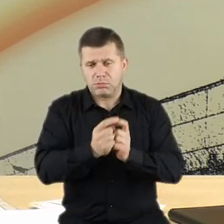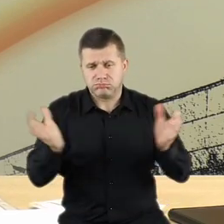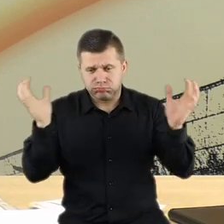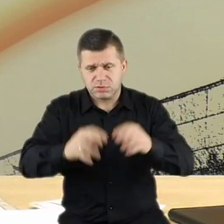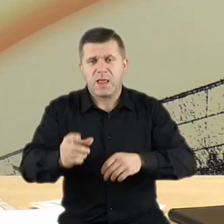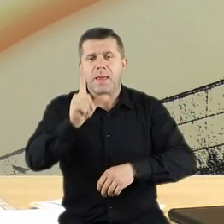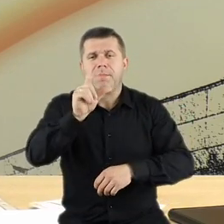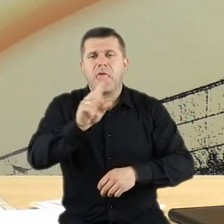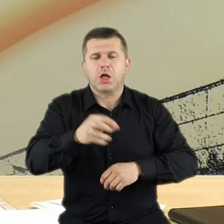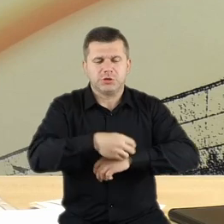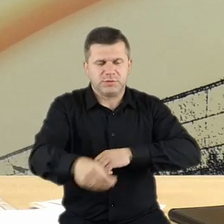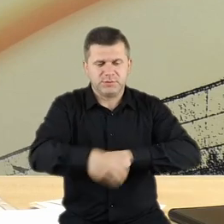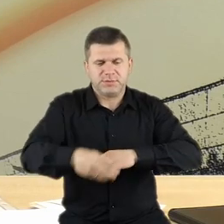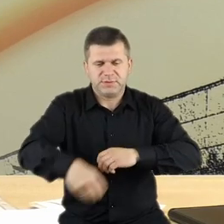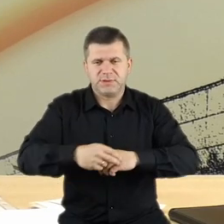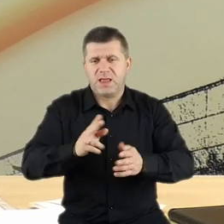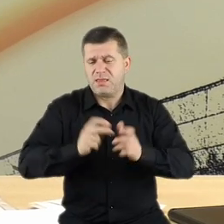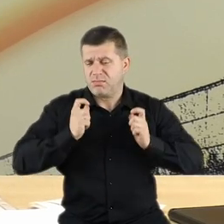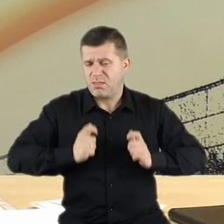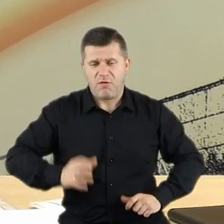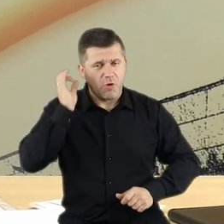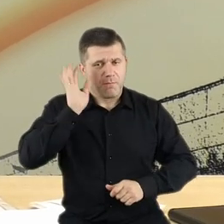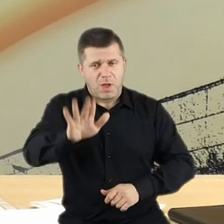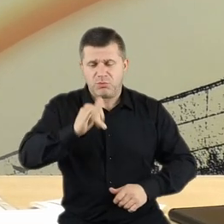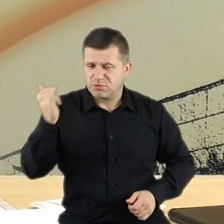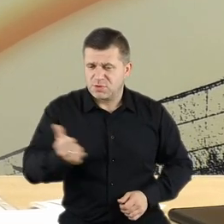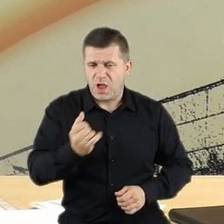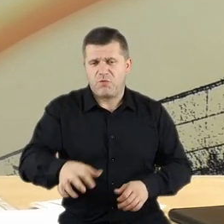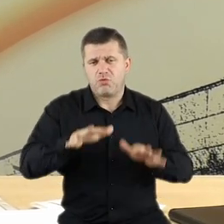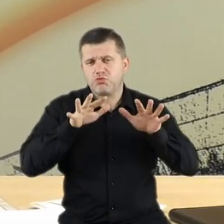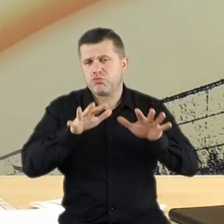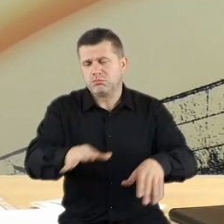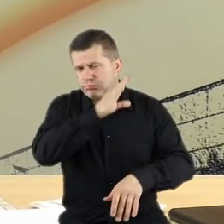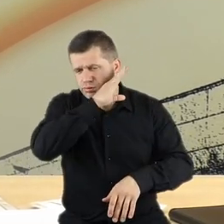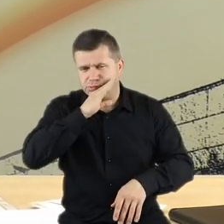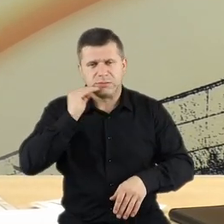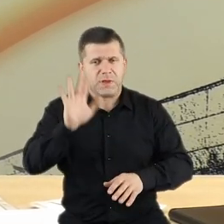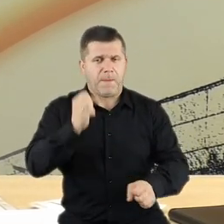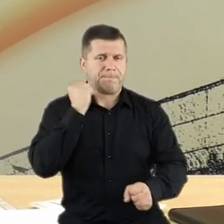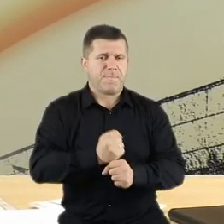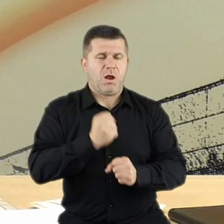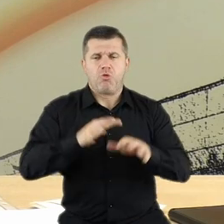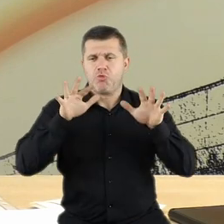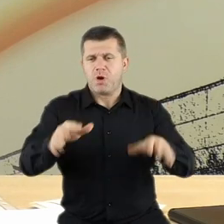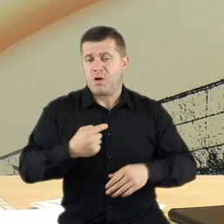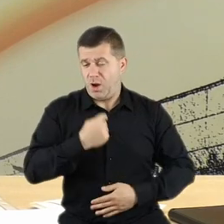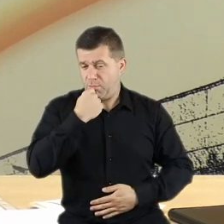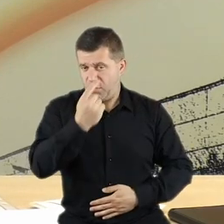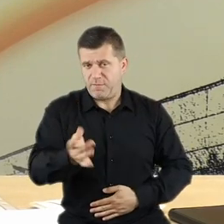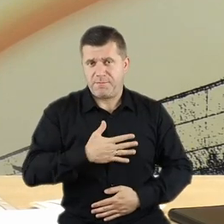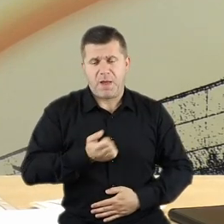Zresztą kobiety na wsi zawsze miałem masę masę pracy zresztą powiem wam to mam parę